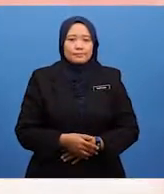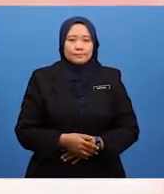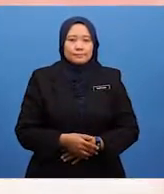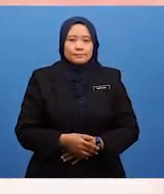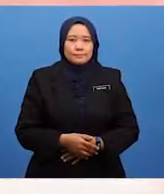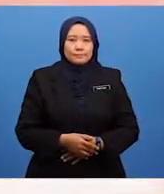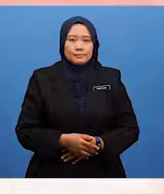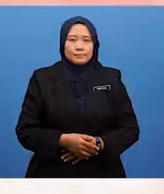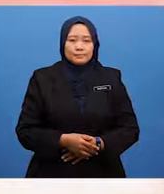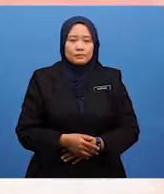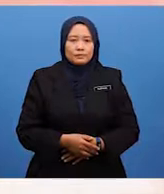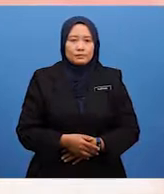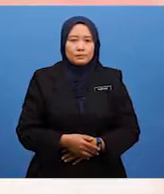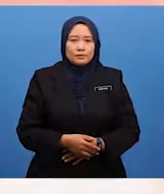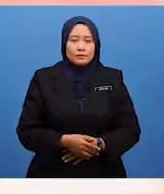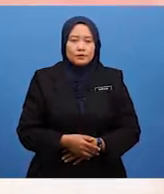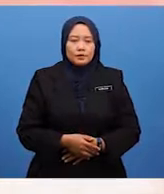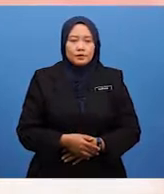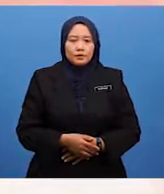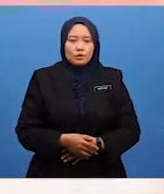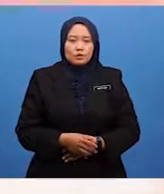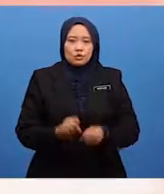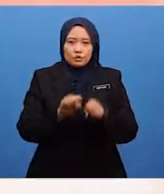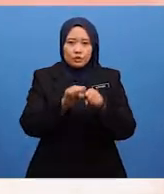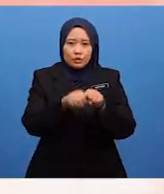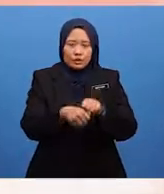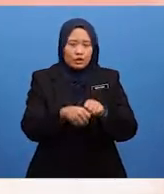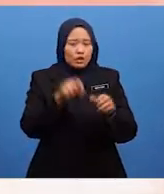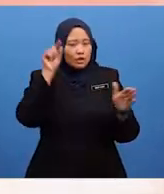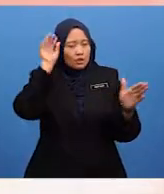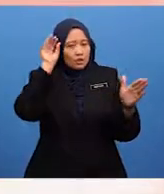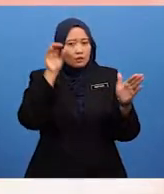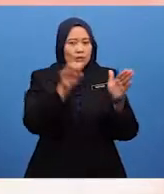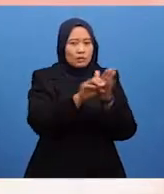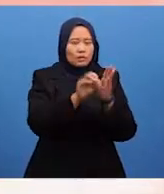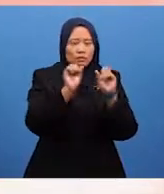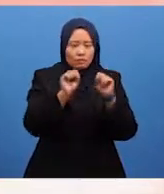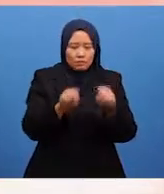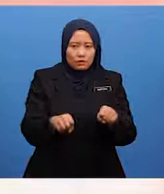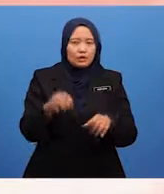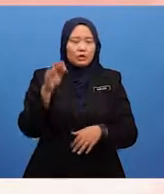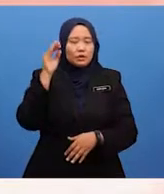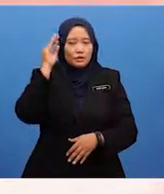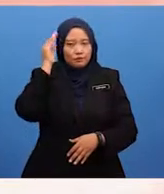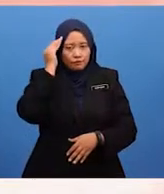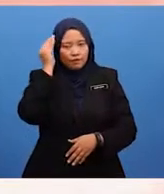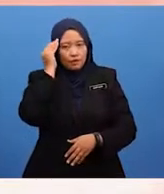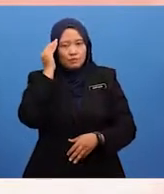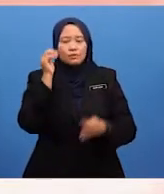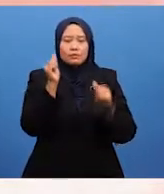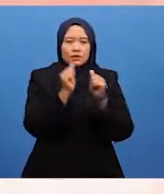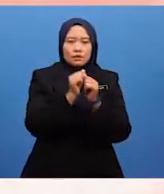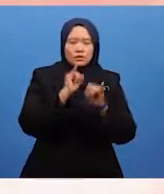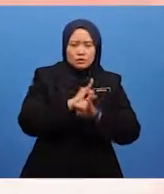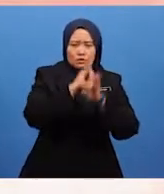dan ia juga agar damparan rekabentuk yang akan dipinang boleh difahami dengan jelas itu sebabnya